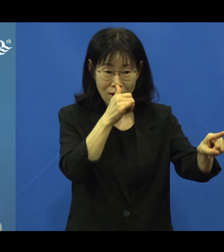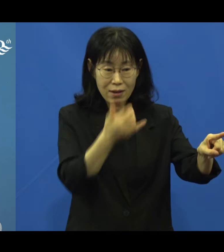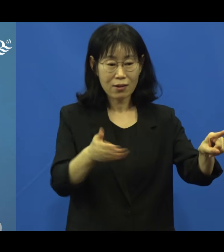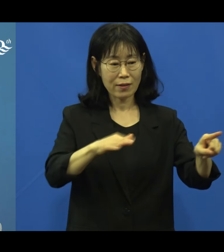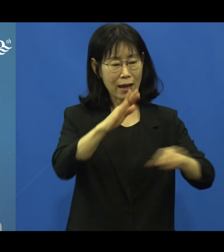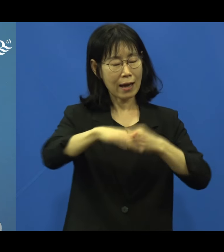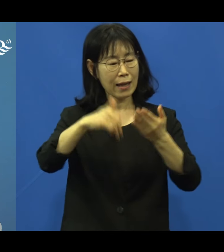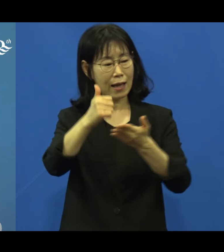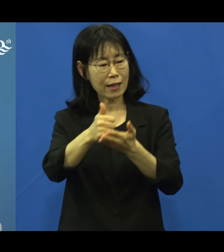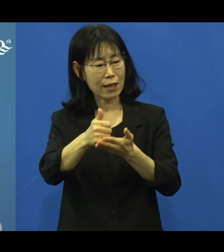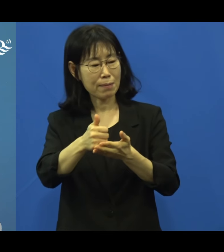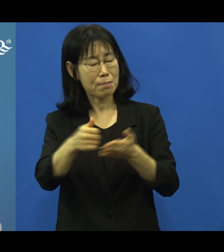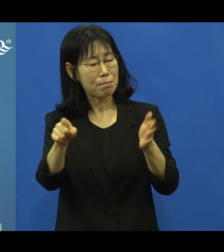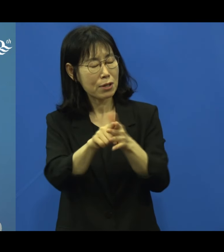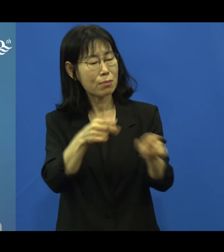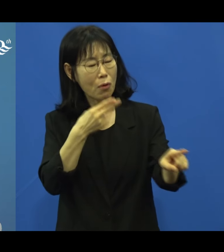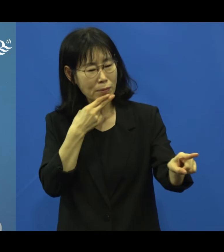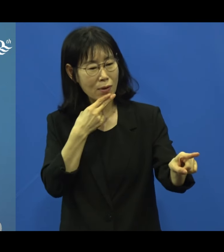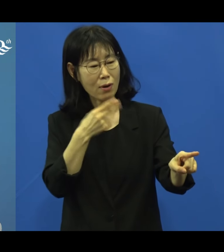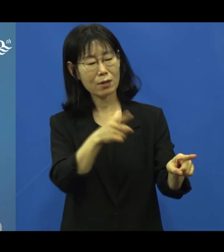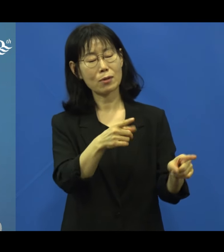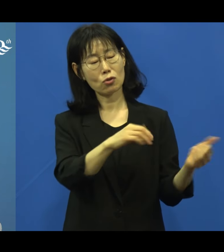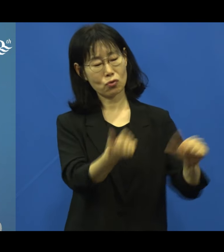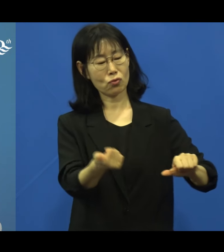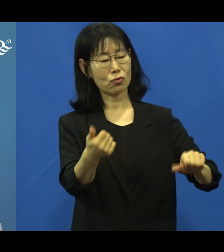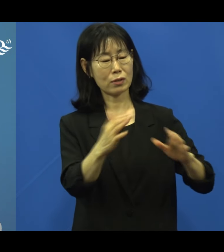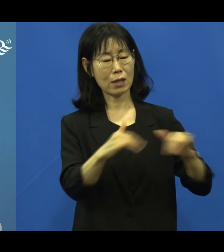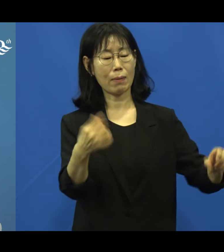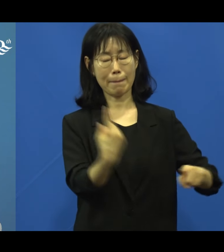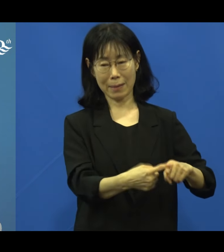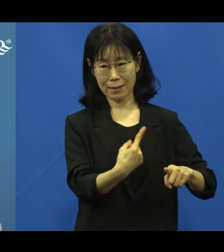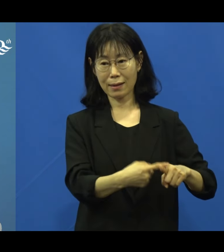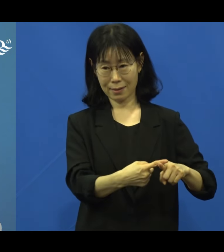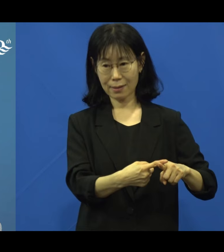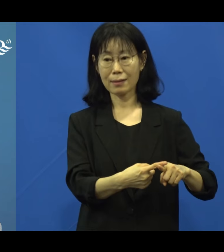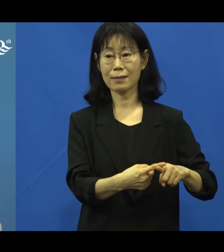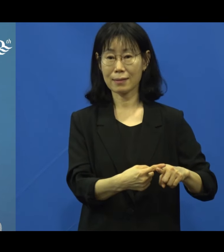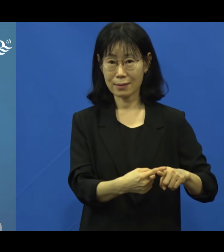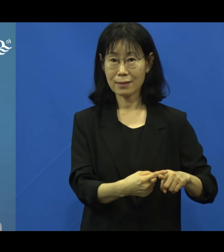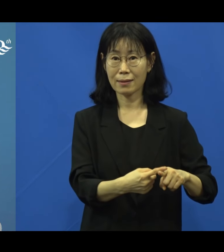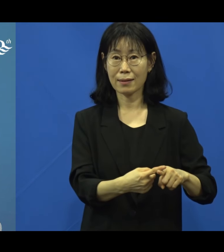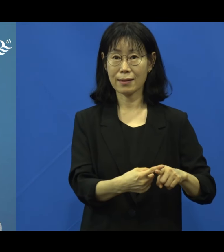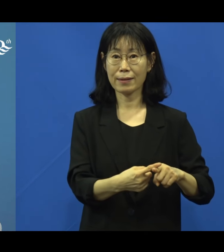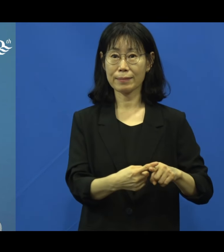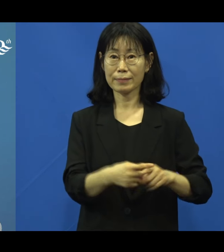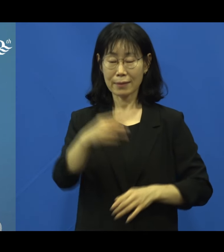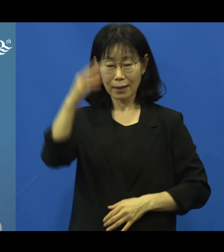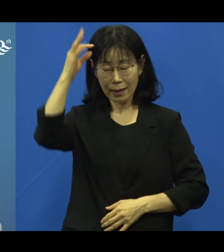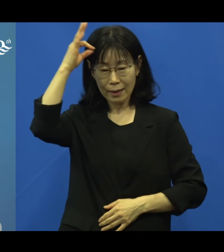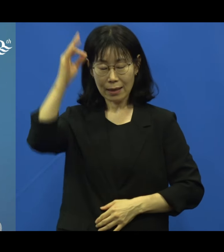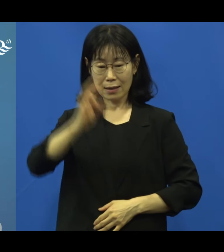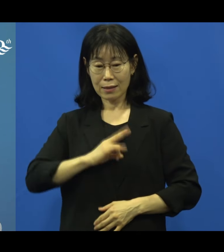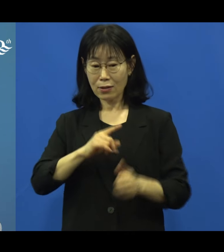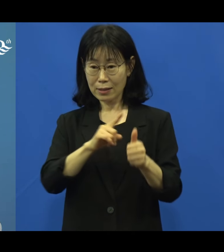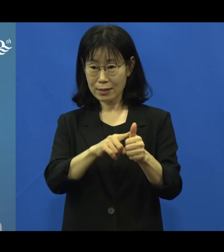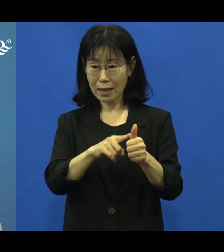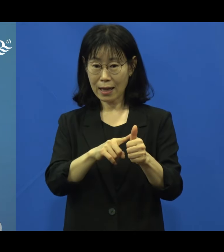살리는 것은 복음입니다. 이 소녀가 갖고 있었던 것, 그리고 이 선지자가 가지고 있었던 이 복음,